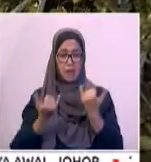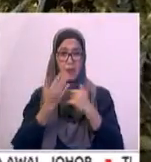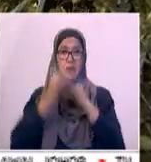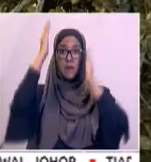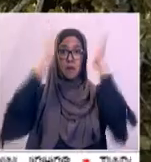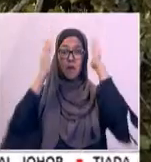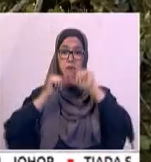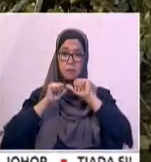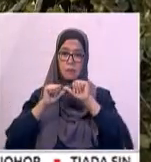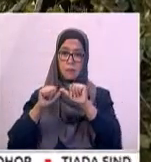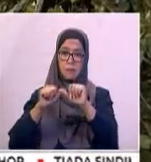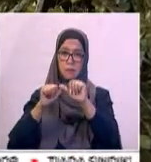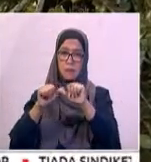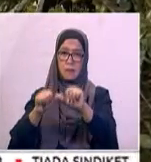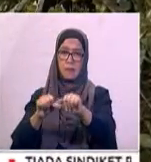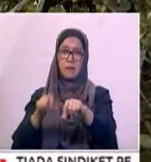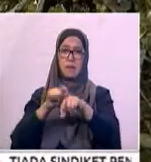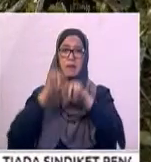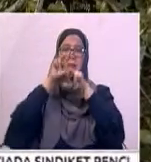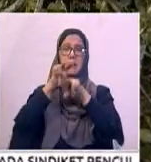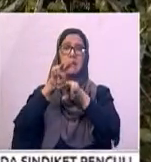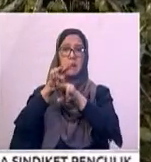semasa berhubung fenomena tersebut.